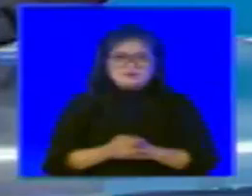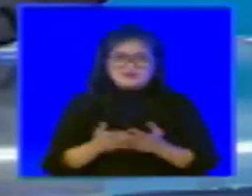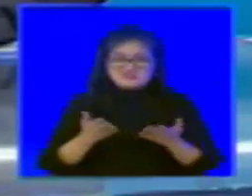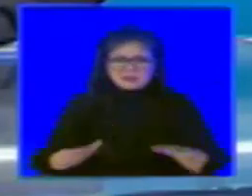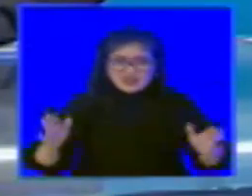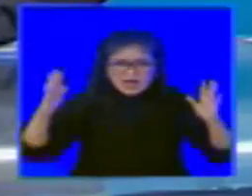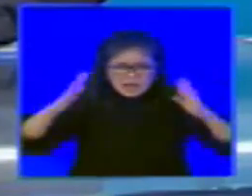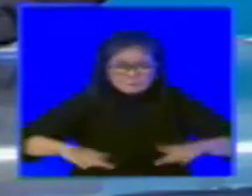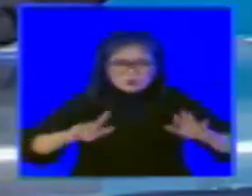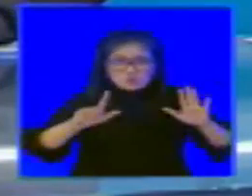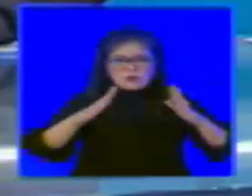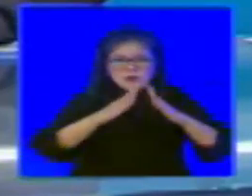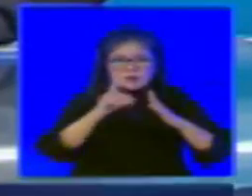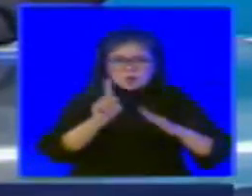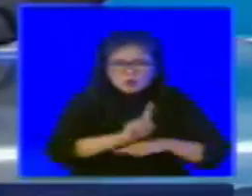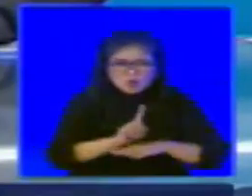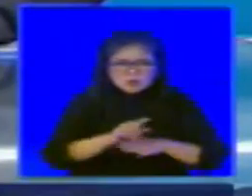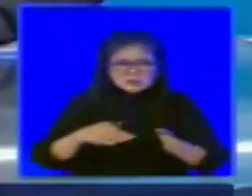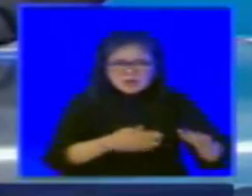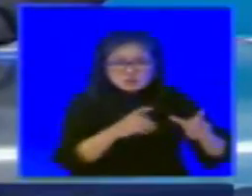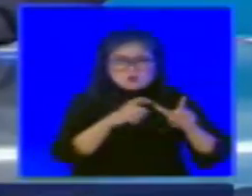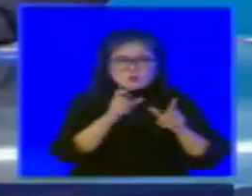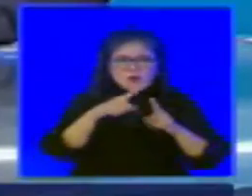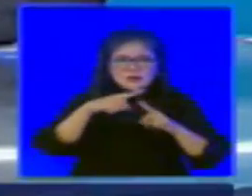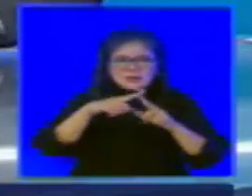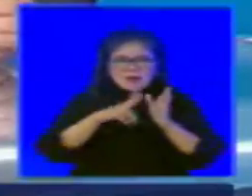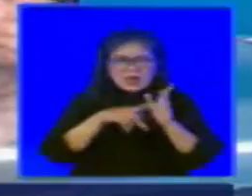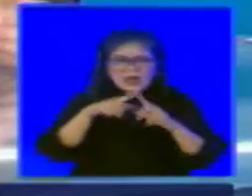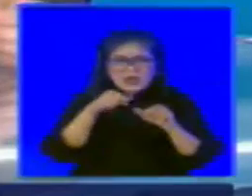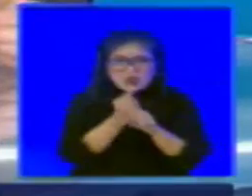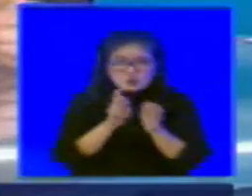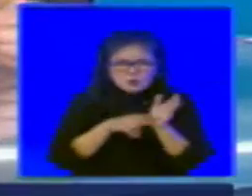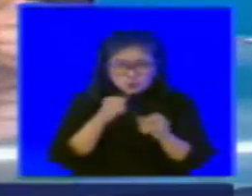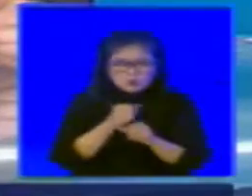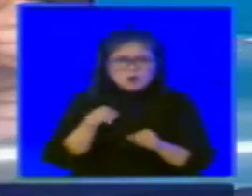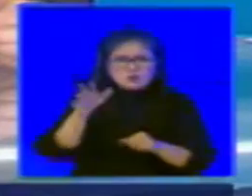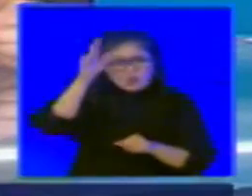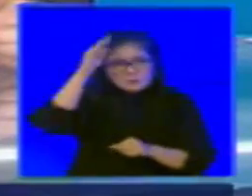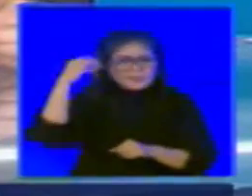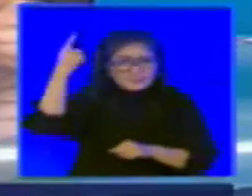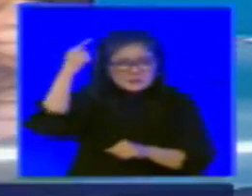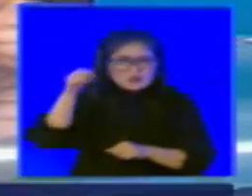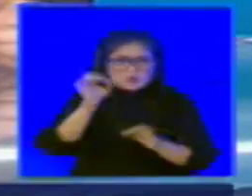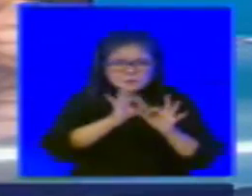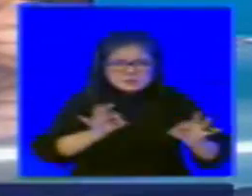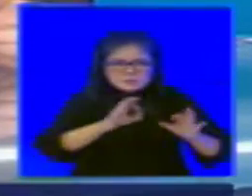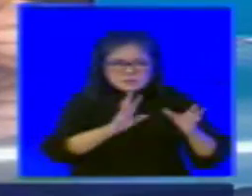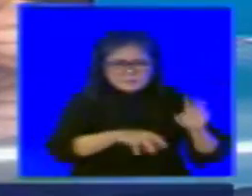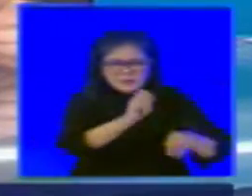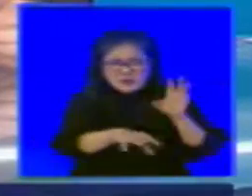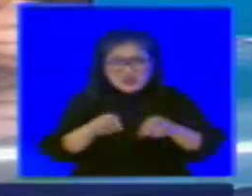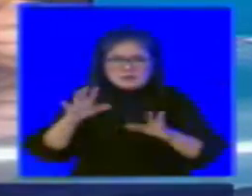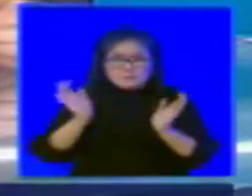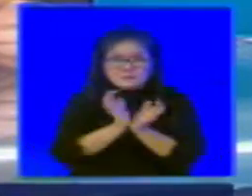Pasca ambruknya 7 ruko di Jalan Sultan Agung Jember, petugas PU Bina Marga membersihkan puing material longsor. Polisi lalu lintas